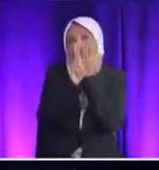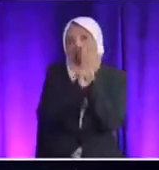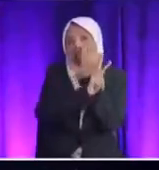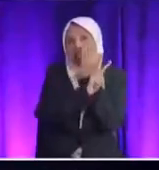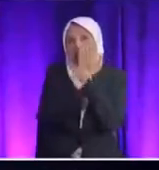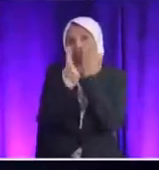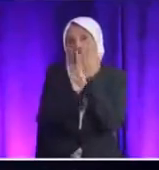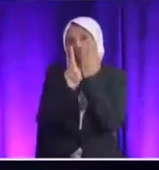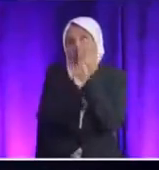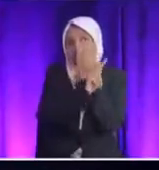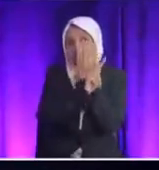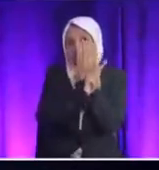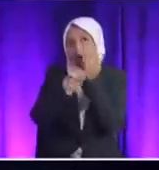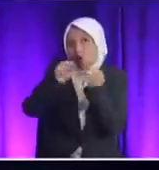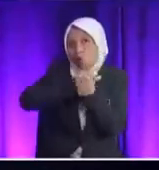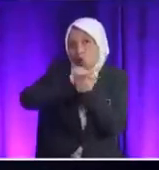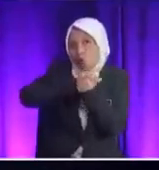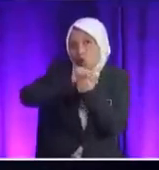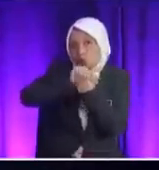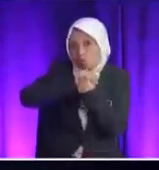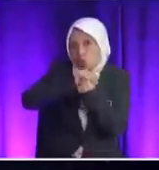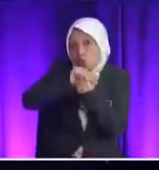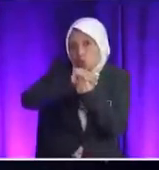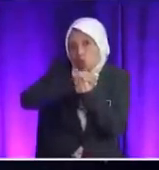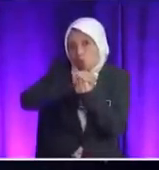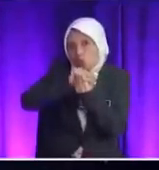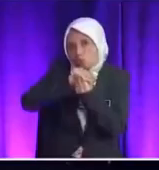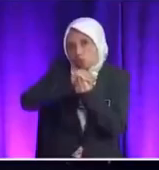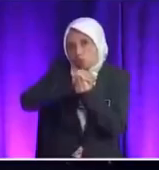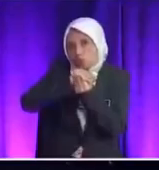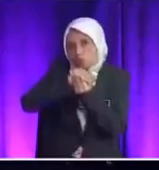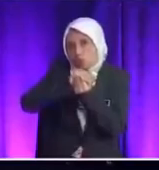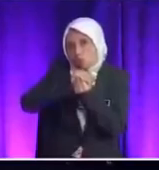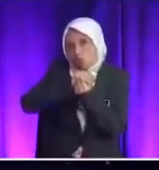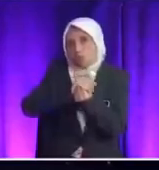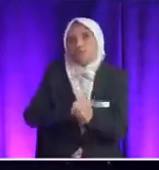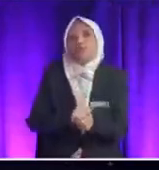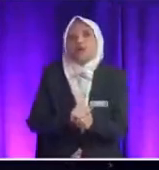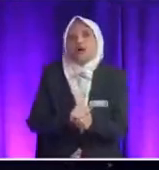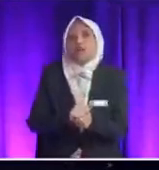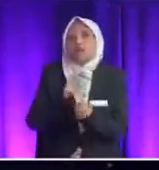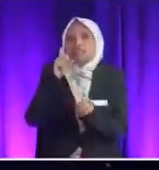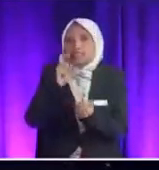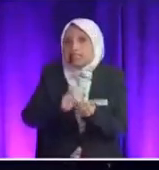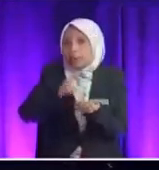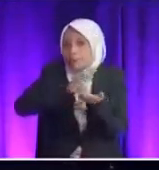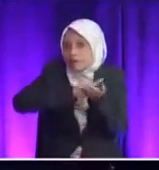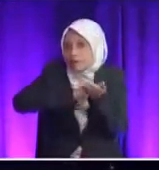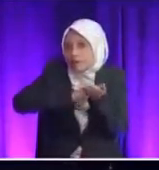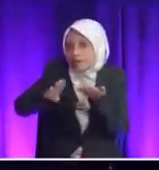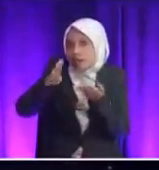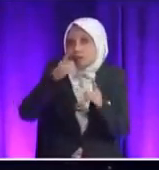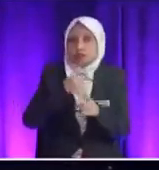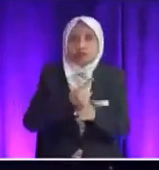masukkan Dia berat bosok bosok jangan terlalu Suha bus pastikan di Betutu bersih backwood